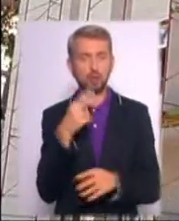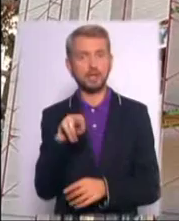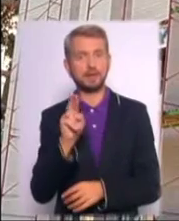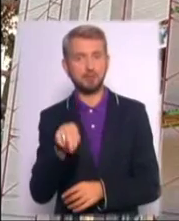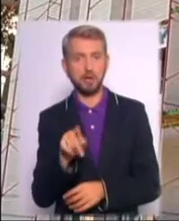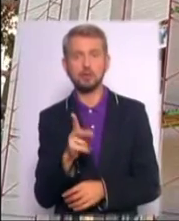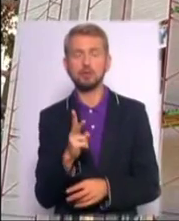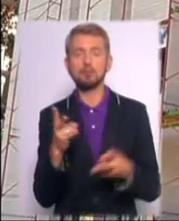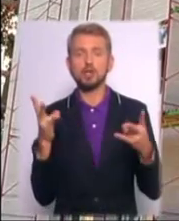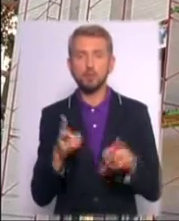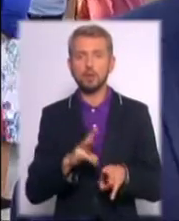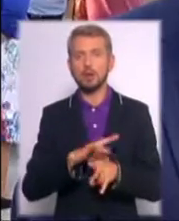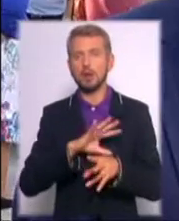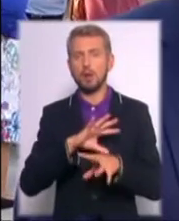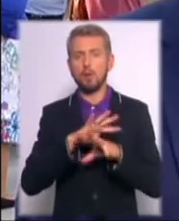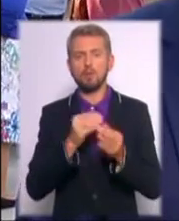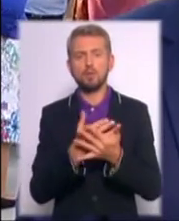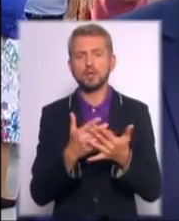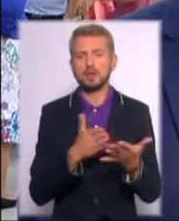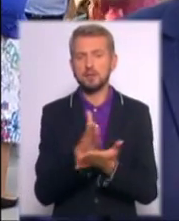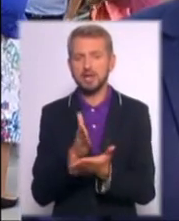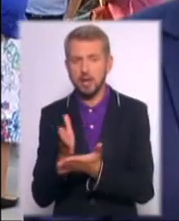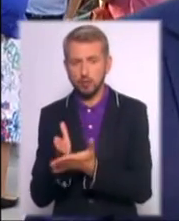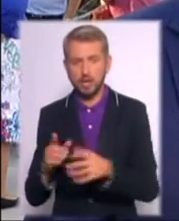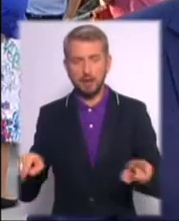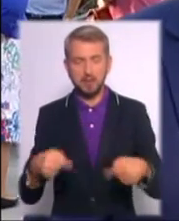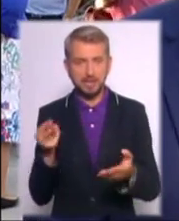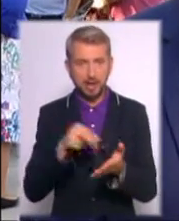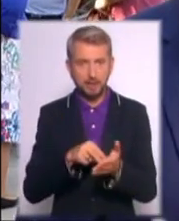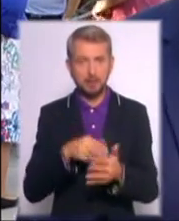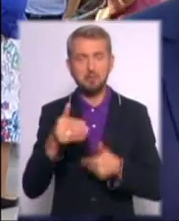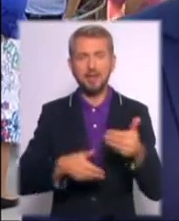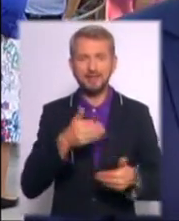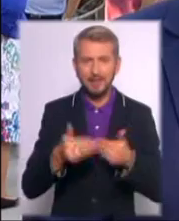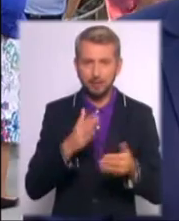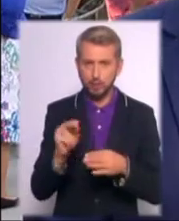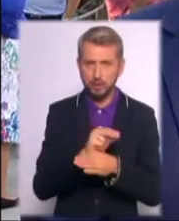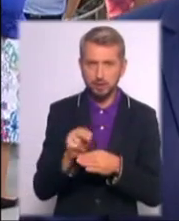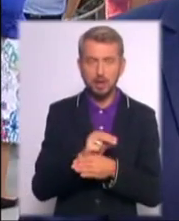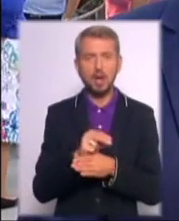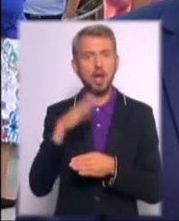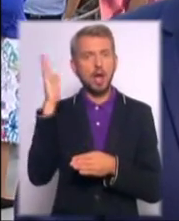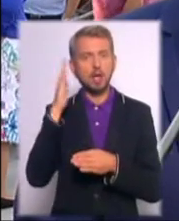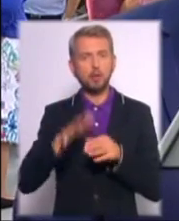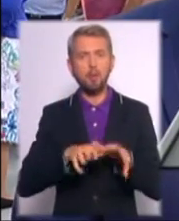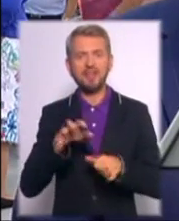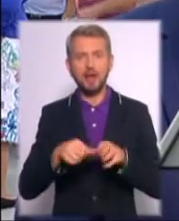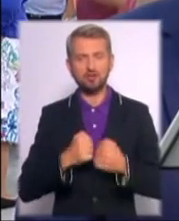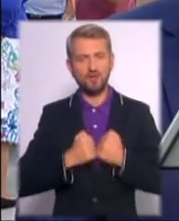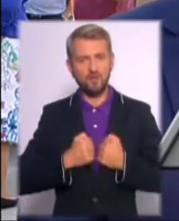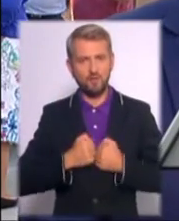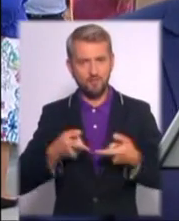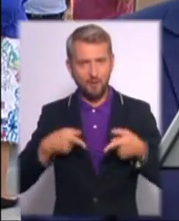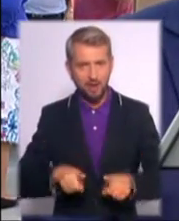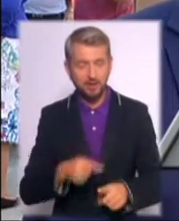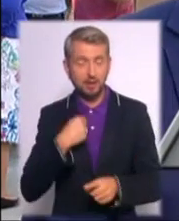потребують мультидисциплінарної реабілітації. На басейн, де буде терапія в басейні, гідромасажні ванни. Я думаю, що буде